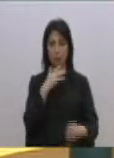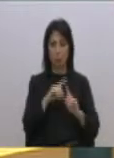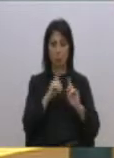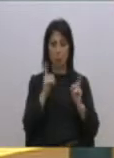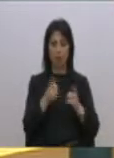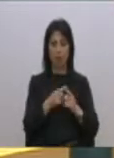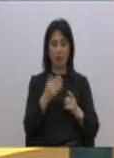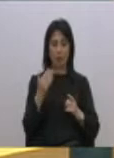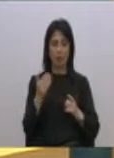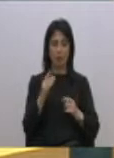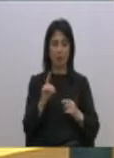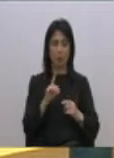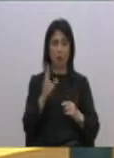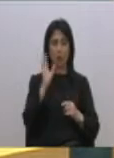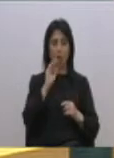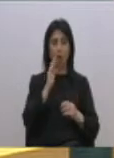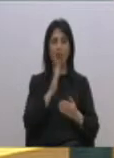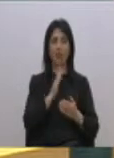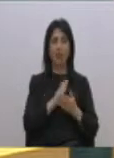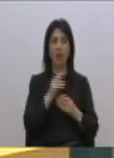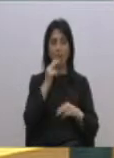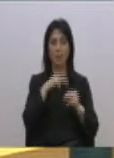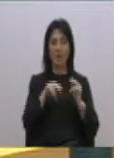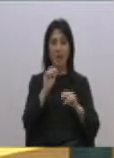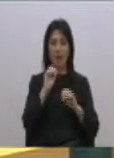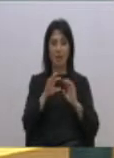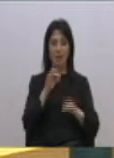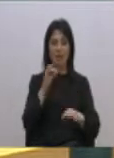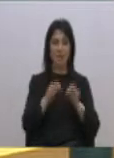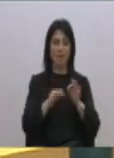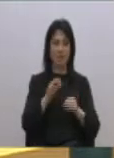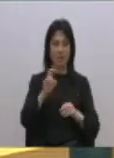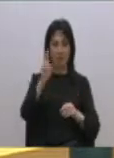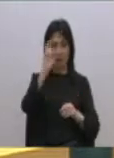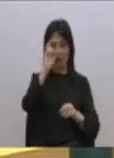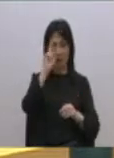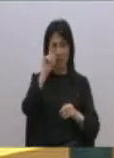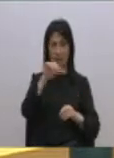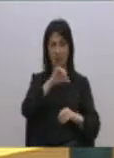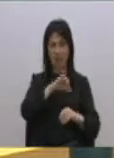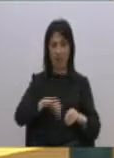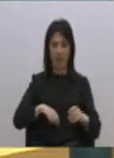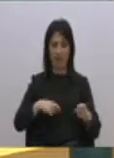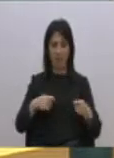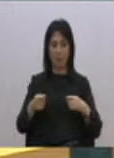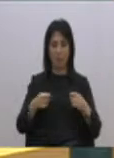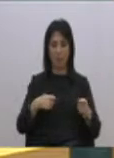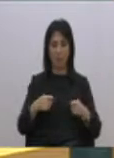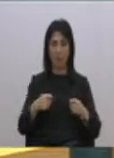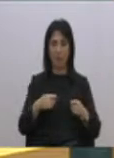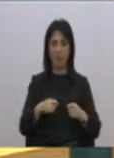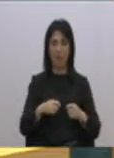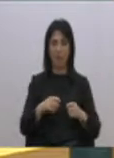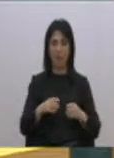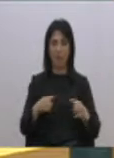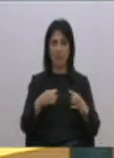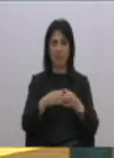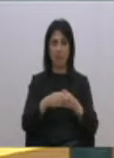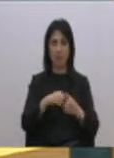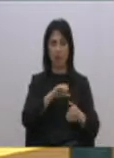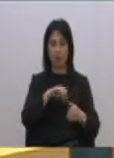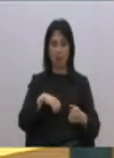უმრავლესობის მხრიდან, რომ როდესაც არის ბრალდებები სასამართლო ხელისუფლების კლანურ მართვაზე და